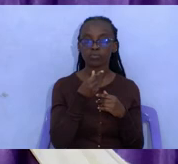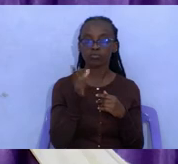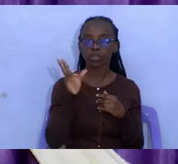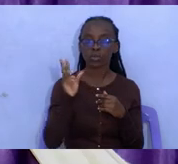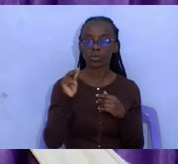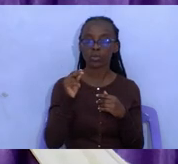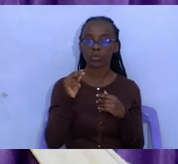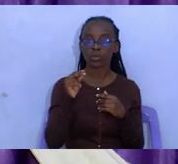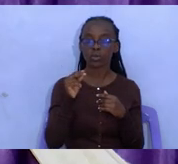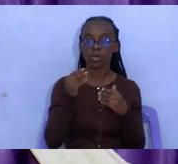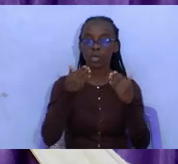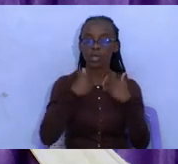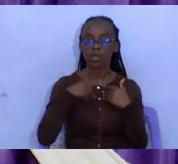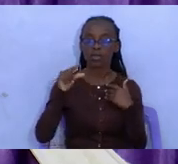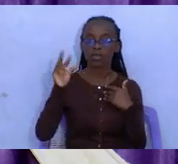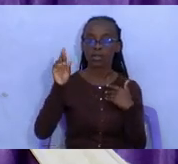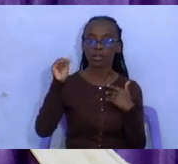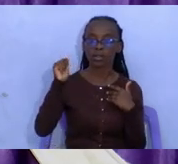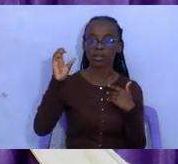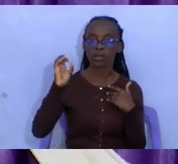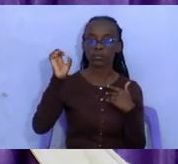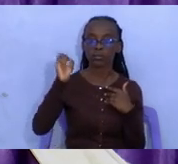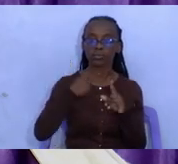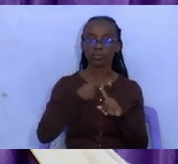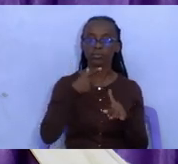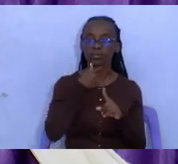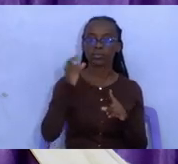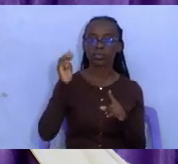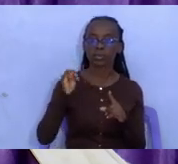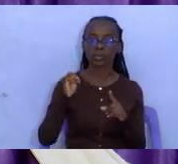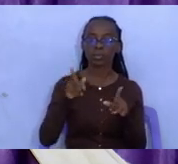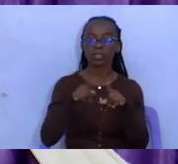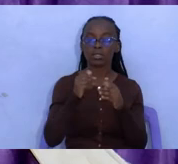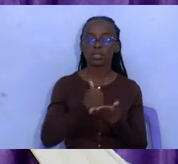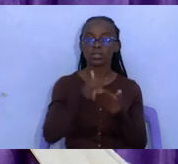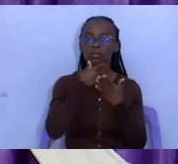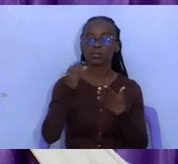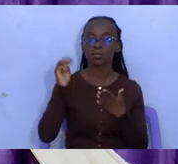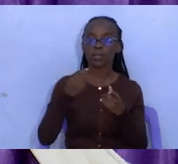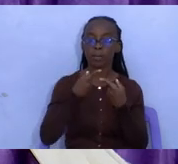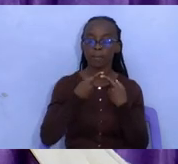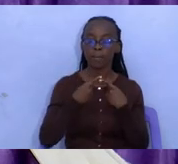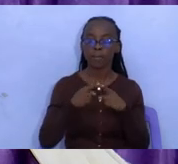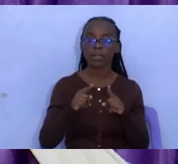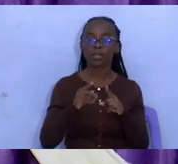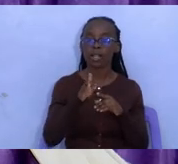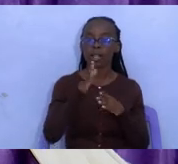Pokea kwao neema. Wacha wakusaidie. Lakini pia rudi kuwa na mahali na rudi kuconfirm ile vitu ulipokea ile